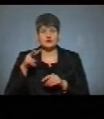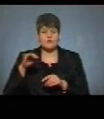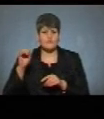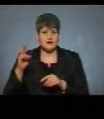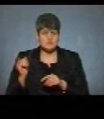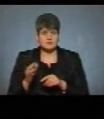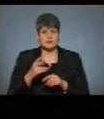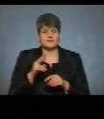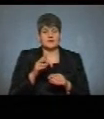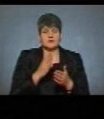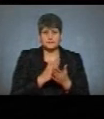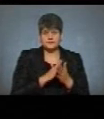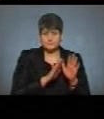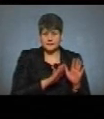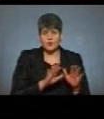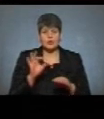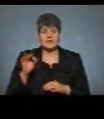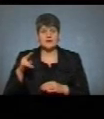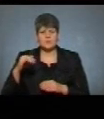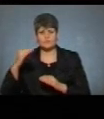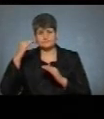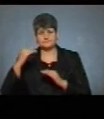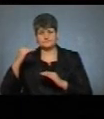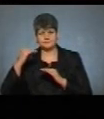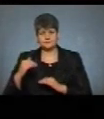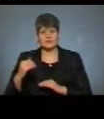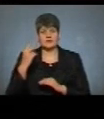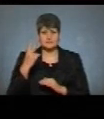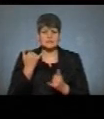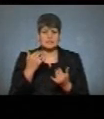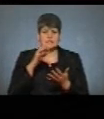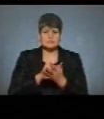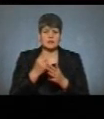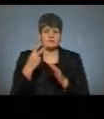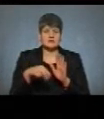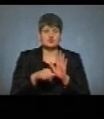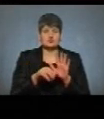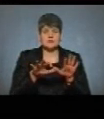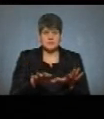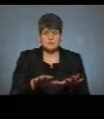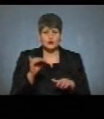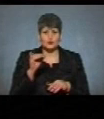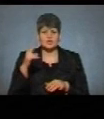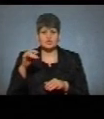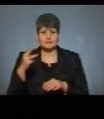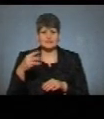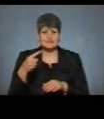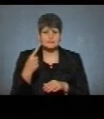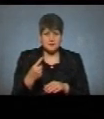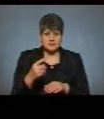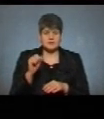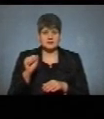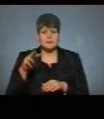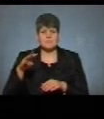біатлоністка Пауліна Фіалкова. Олена Підгрушна змістилась на 2 позиції і зараз займає 26-те місце. Юлія Джима на 31-му,